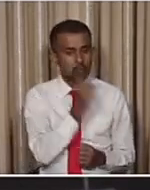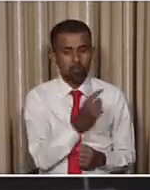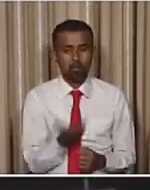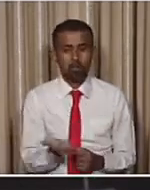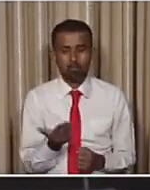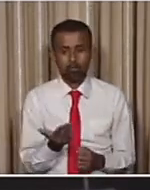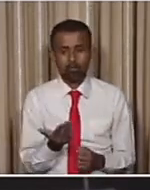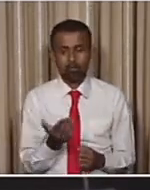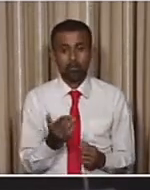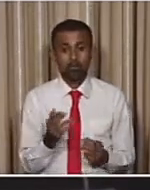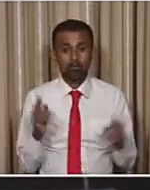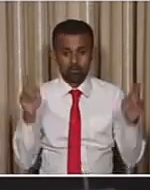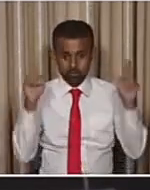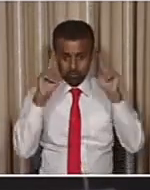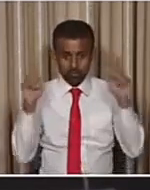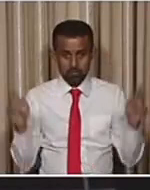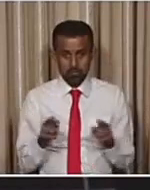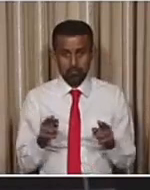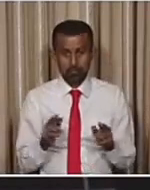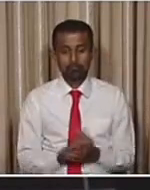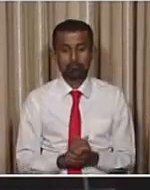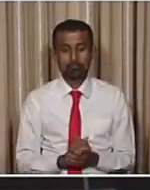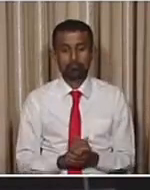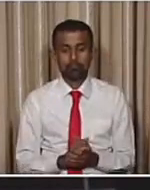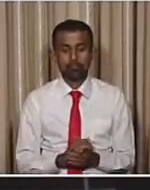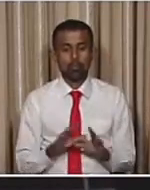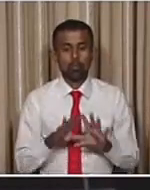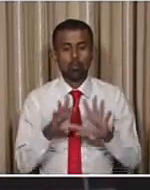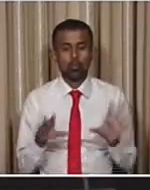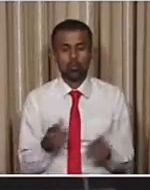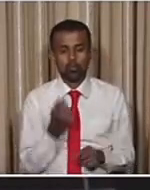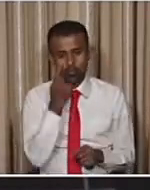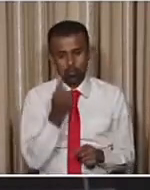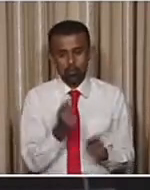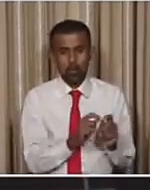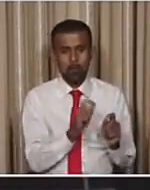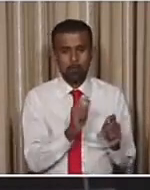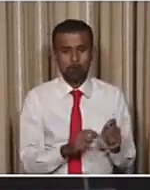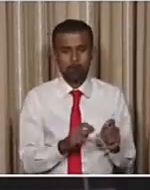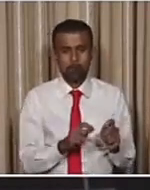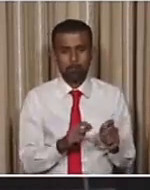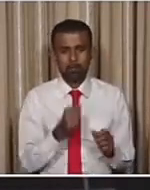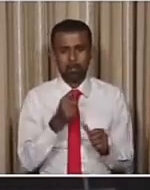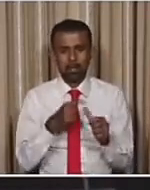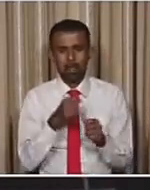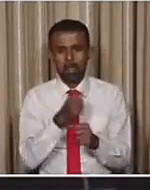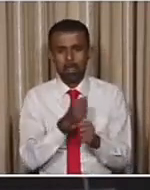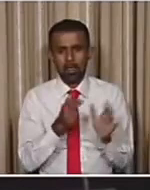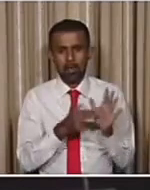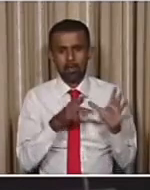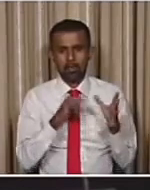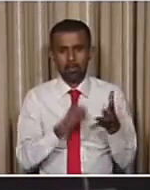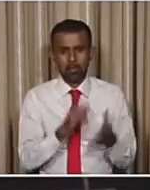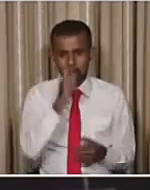நாயகம் அக்னஸ் கெலமாட் அவர்களும் இலங்கை வருகிறார். அவர் வருகிற 18ஆம் தேதி முள்ளிவாய்க்கால் நினைவேந்தல் நிகழ்விலே பங்கு